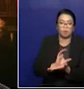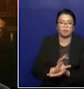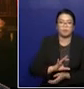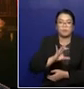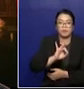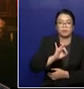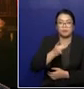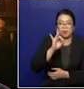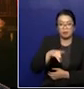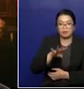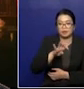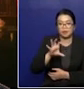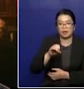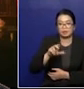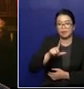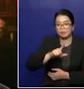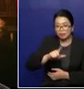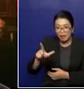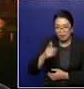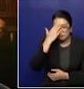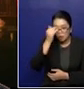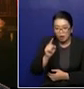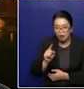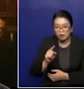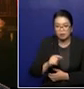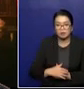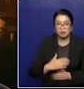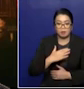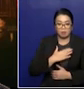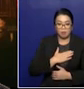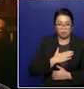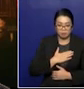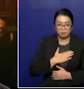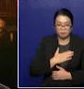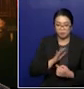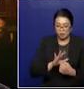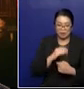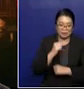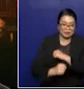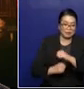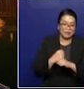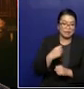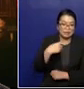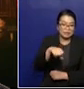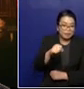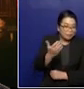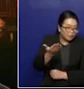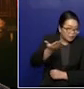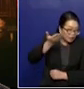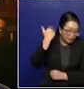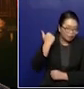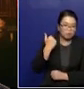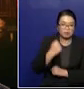2,563,88,453 ล้านก็เราบอกว่าผมบอกว่า10กว่าปีที่ผ่านมา14